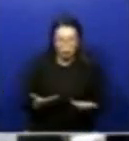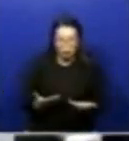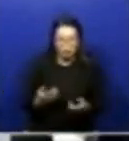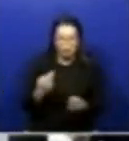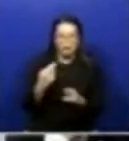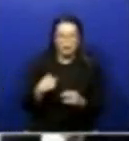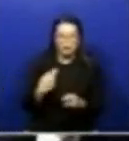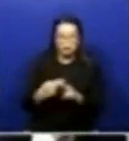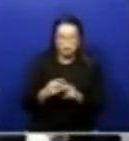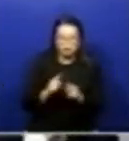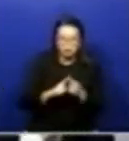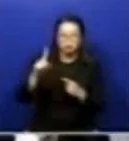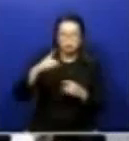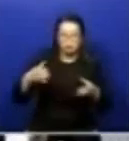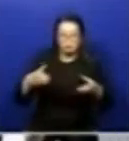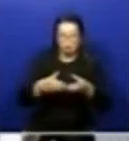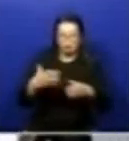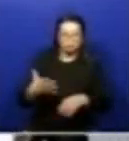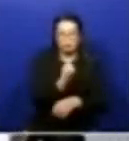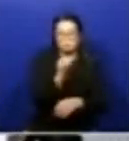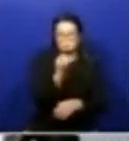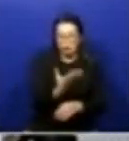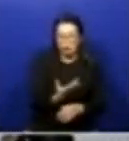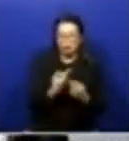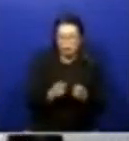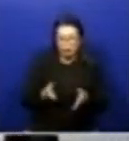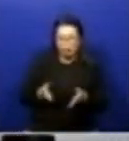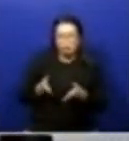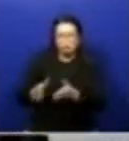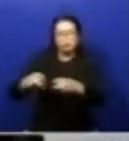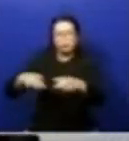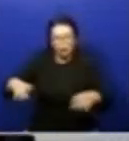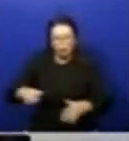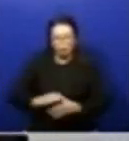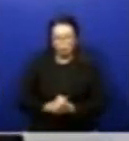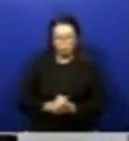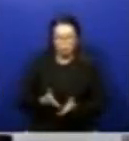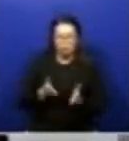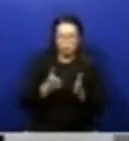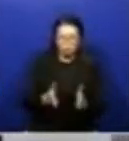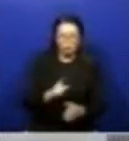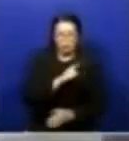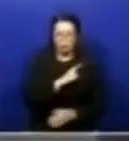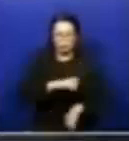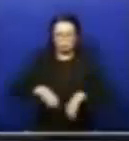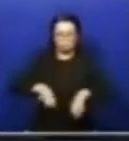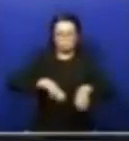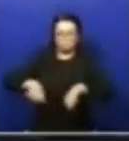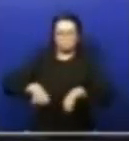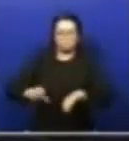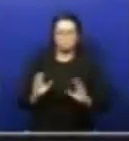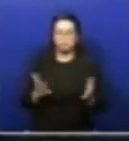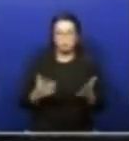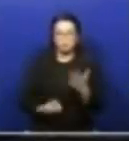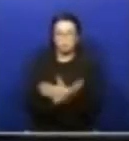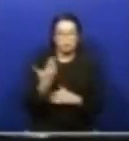ที่หนึ่งครับแต่ต้องมาเป็นฝ่ายค้านพอเป็นฝ่ายค้านนี่หน้าที่หลักของฝ่ายค้านเนี่ย